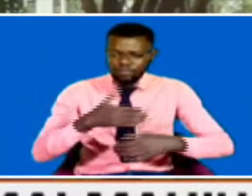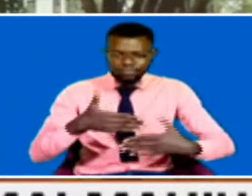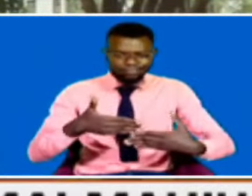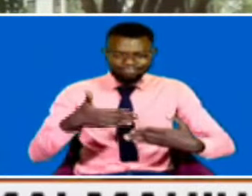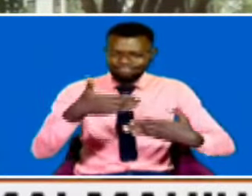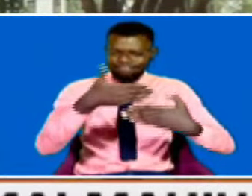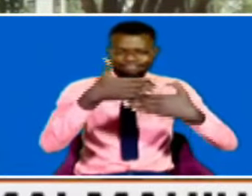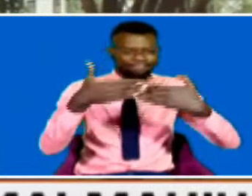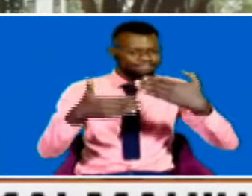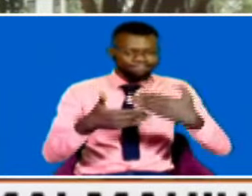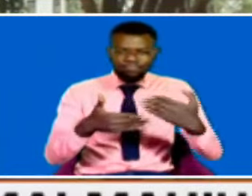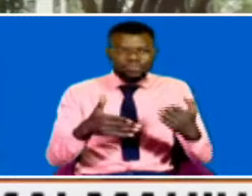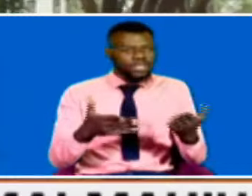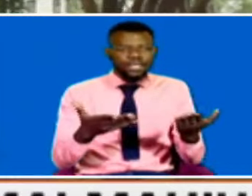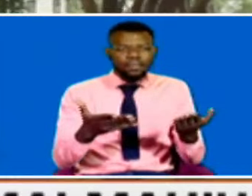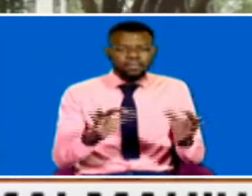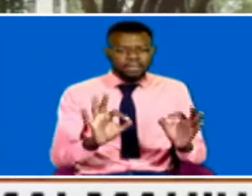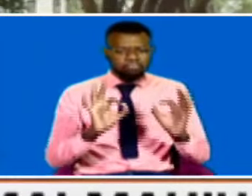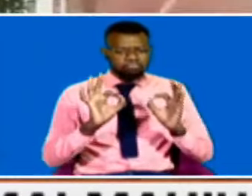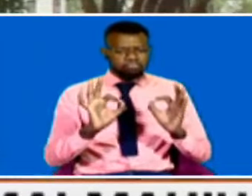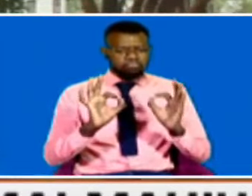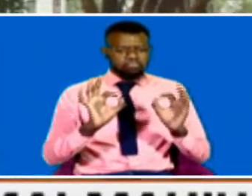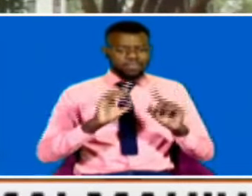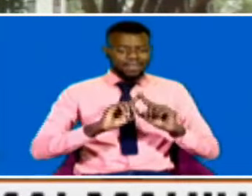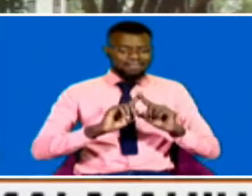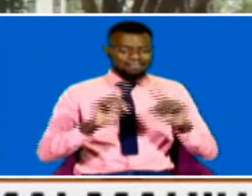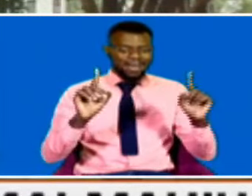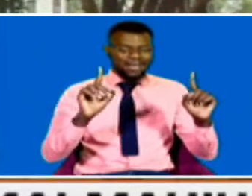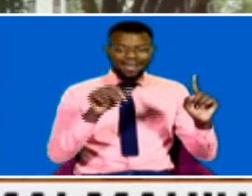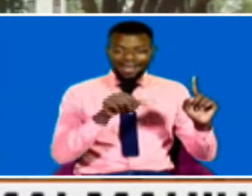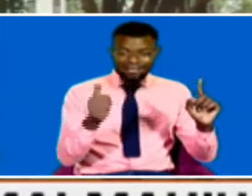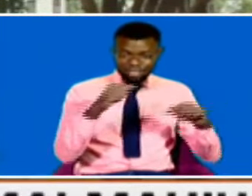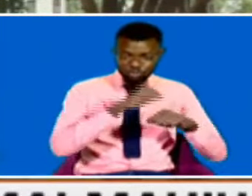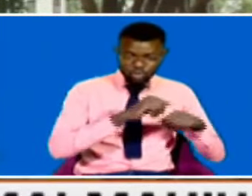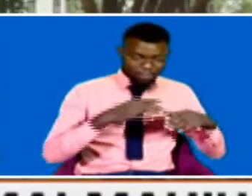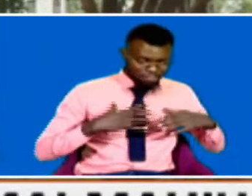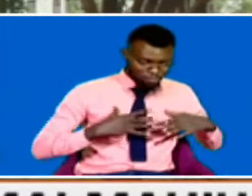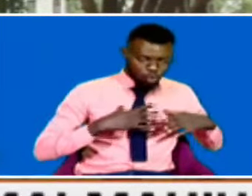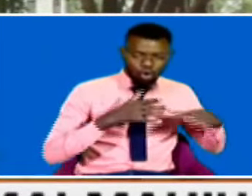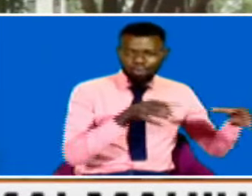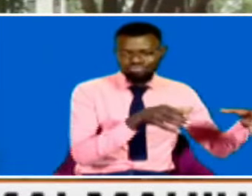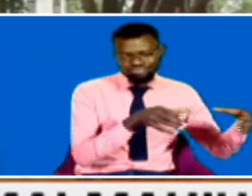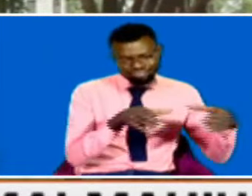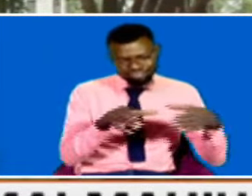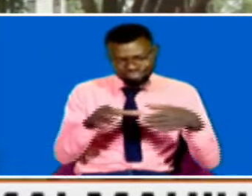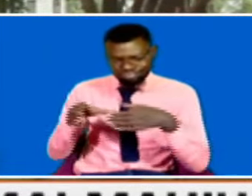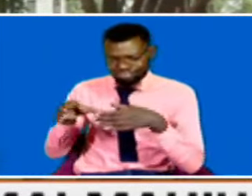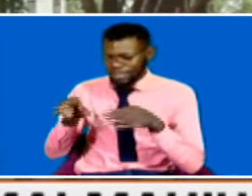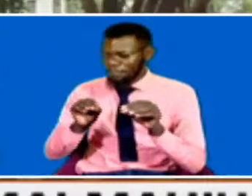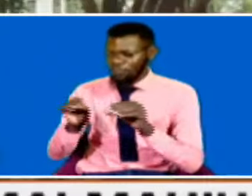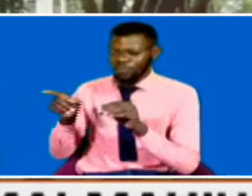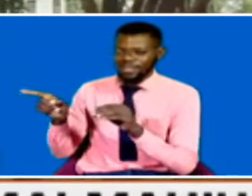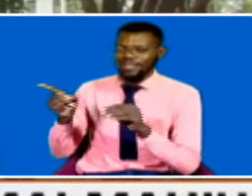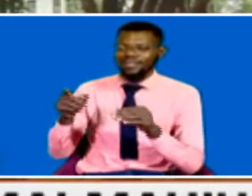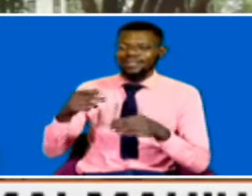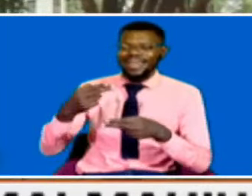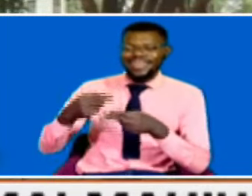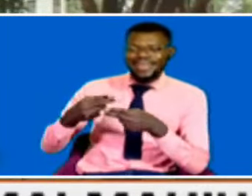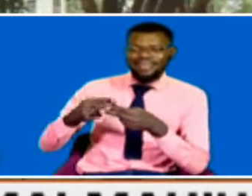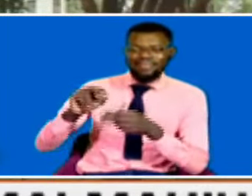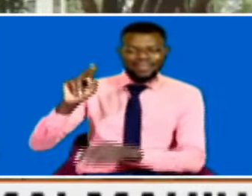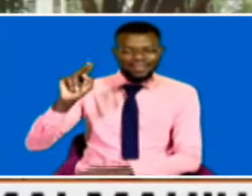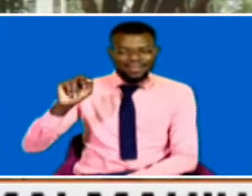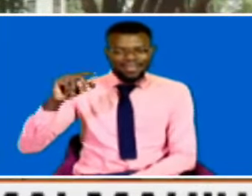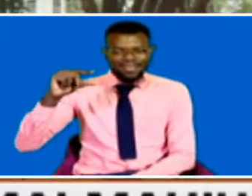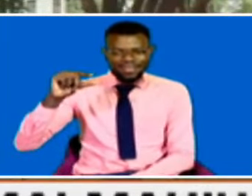infrastructure, lakini kuna shule ambazo hapo ndio tuliamishia wapi. Na ni shule ambayo ni Ngea Secondary, Ngea